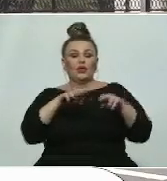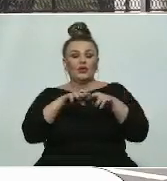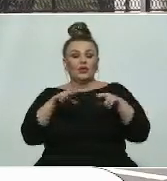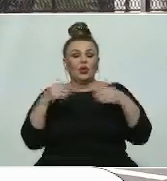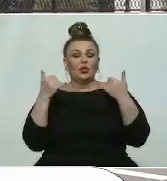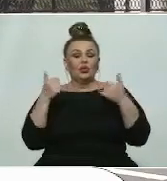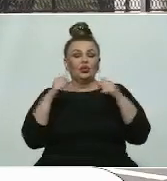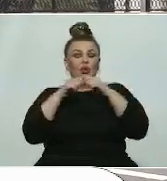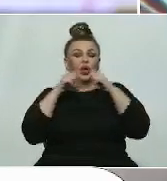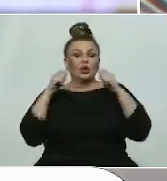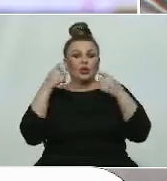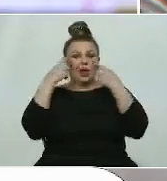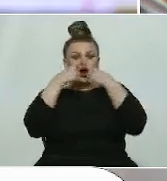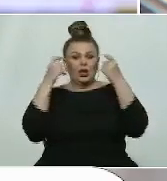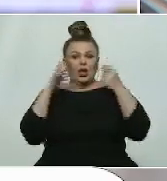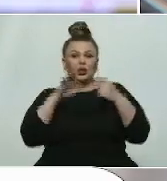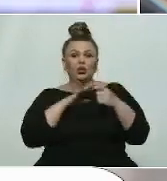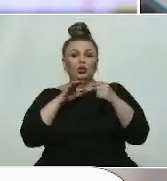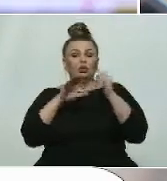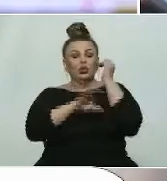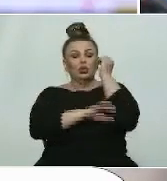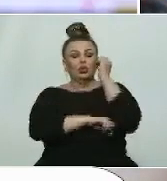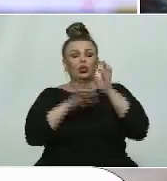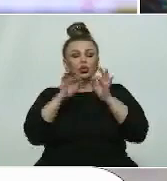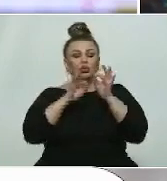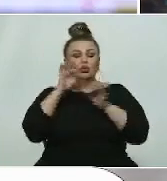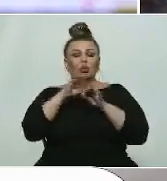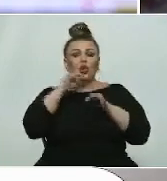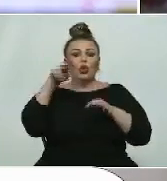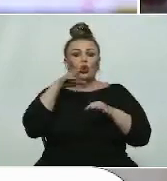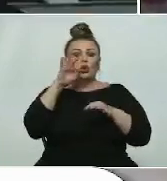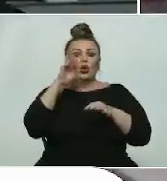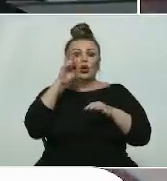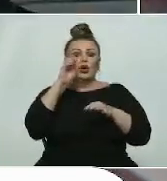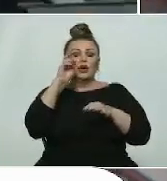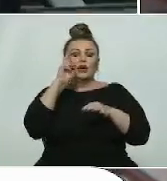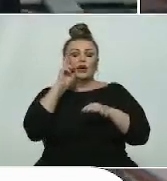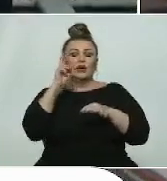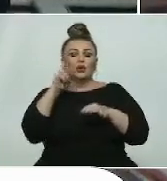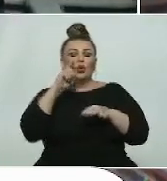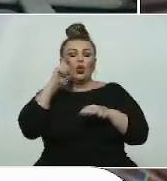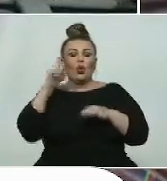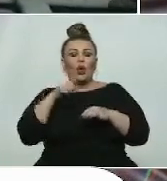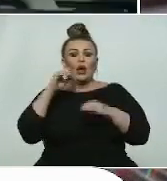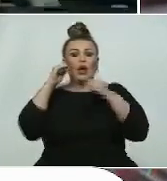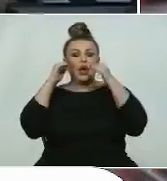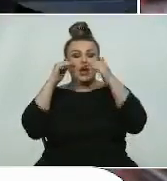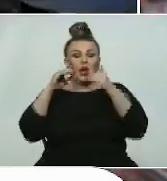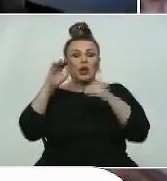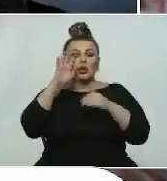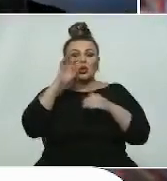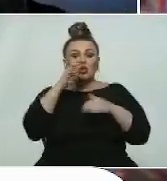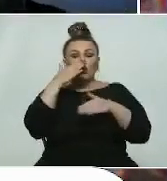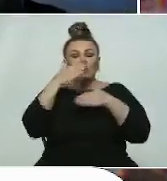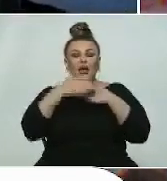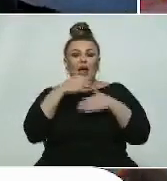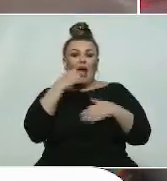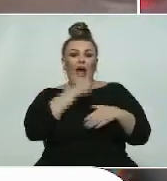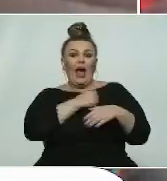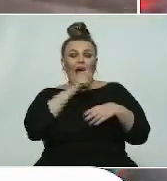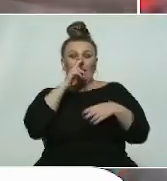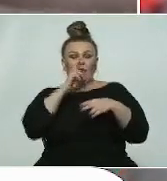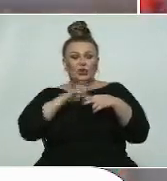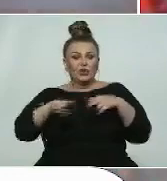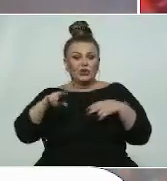bugünkü açıqlamasında qeyd olundu ki, son sutka ərzində Donetsk istiqamətində gedən döyüşlərdə Ukrayna tərəfi 400-ə yaxın hərbçisini